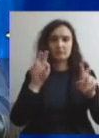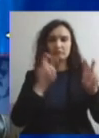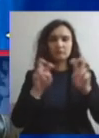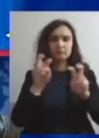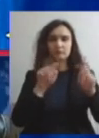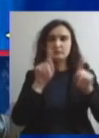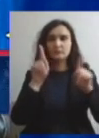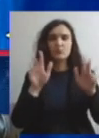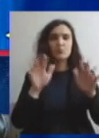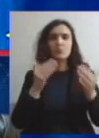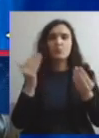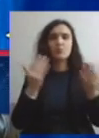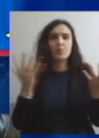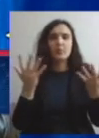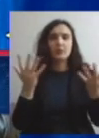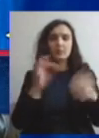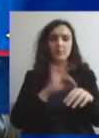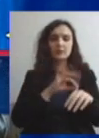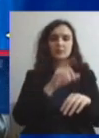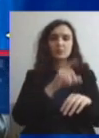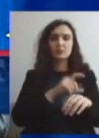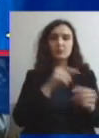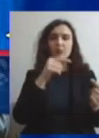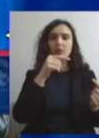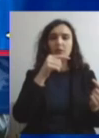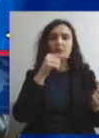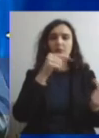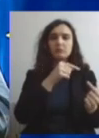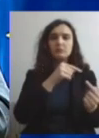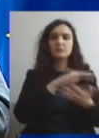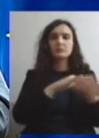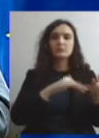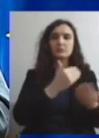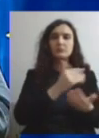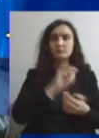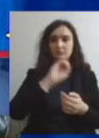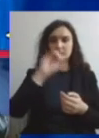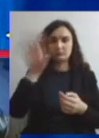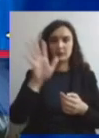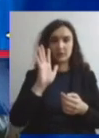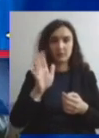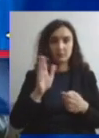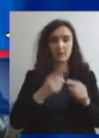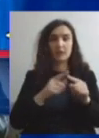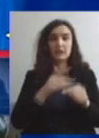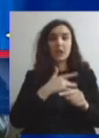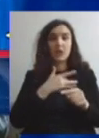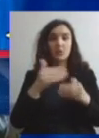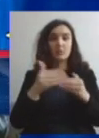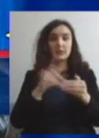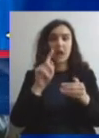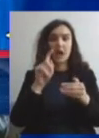რომელ ობიექტზე იქნება პაციენტების მკურნალობა გაგრძელებული, თუმცა გამომდინარე იქედან, რომ დაახლოებით 100 საწოლზე